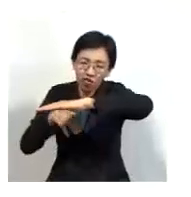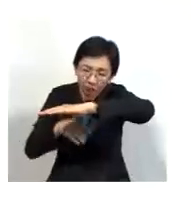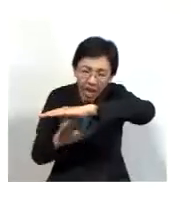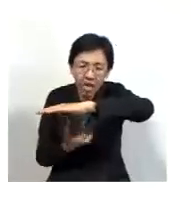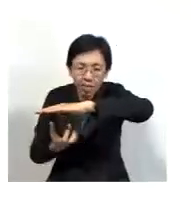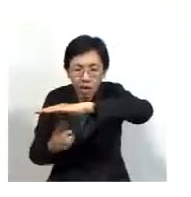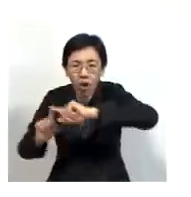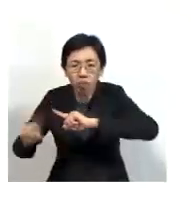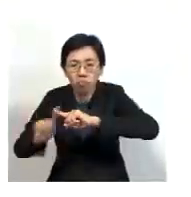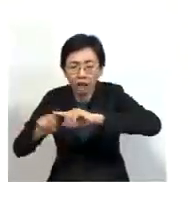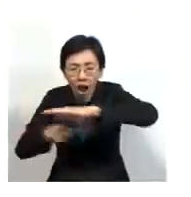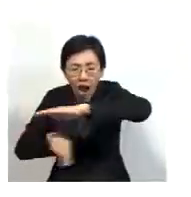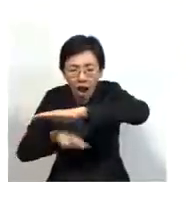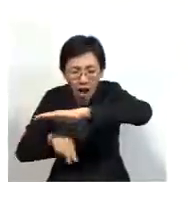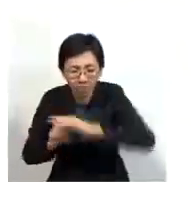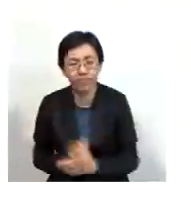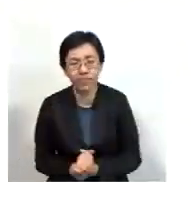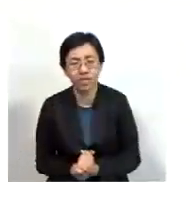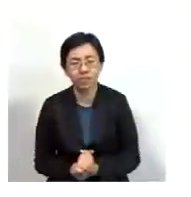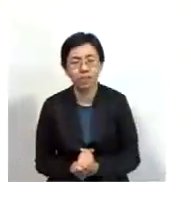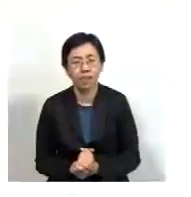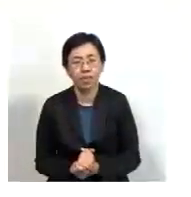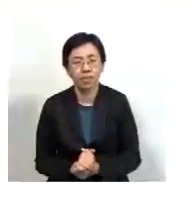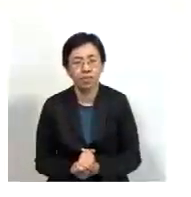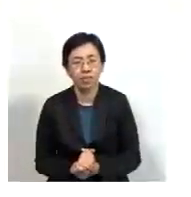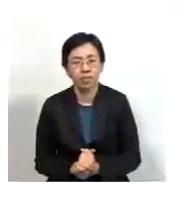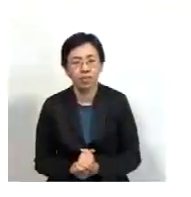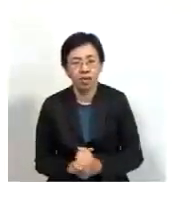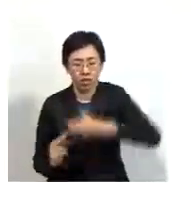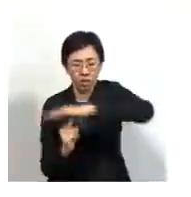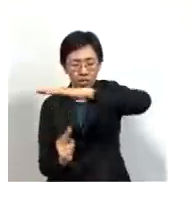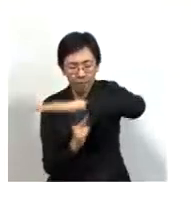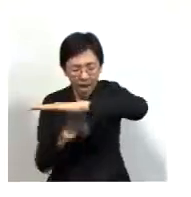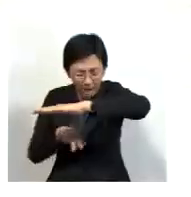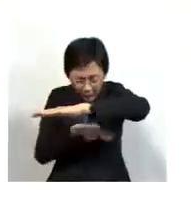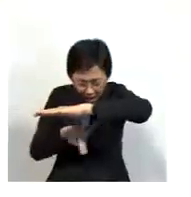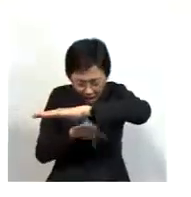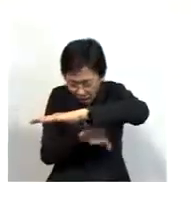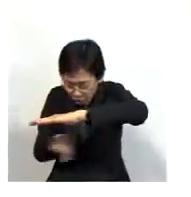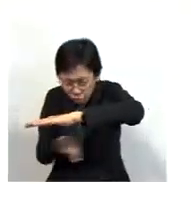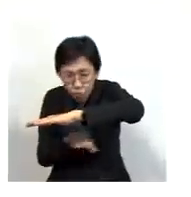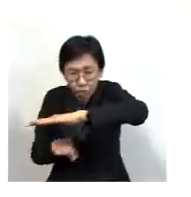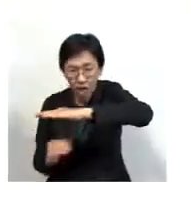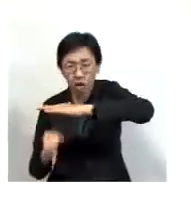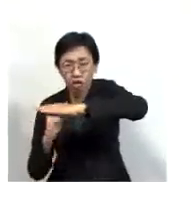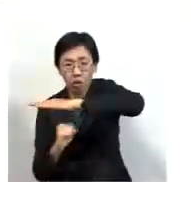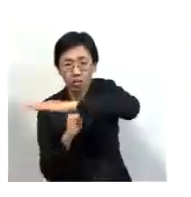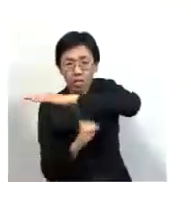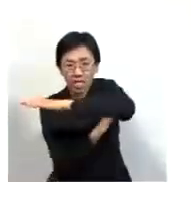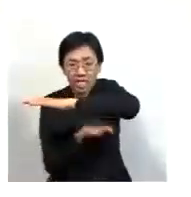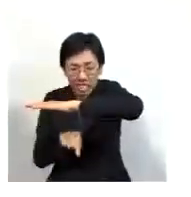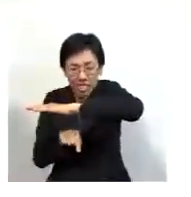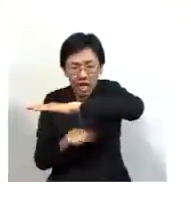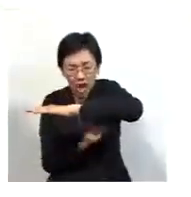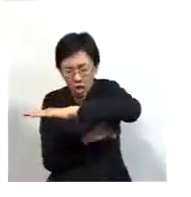ยเจ้าหน้าที่ได้มีการค้นหาบริเวณใต้สะพานทั้งหมดนะคะจะเห็นได้ว่าใต้สะพานตรงนี้มีความกว้